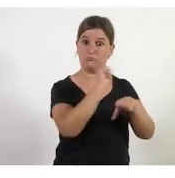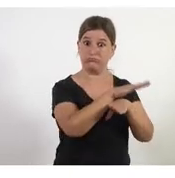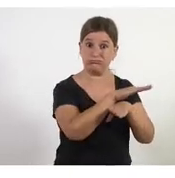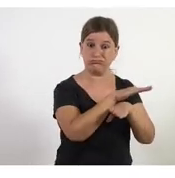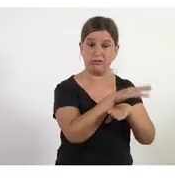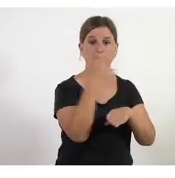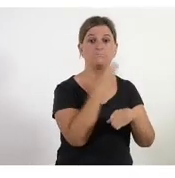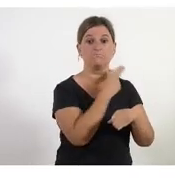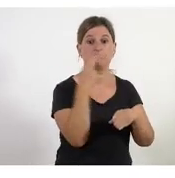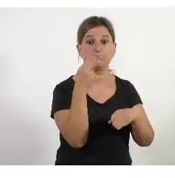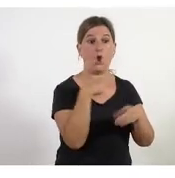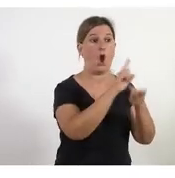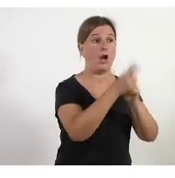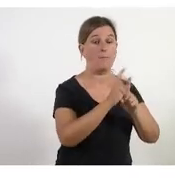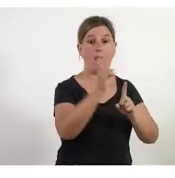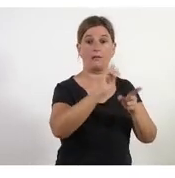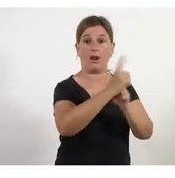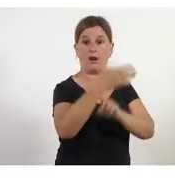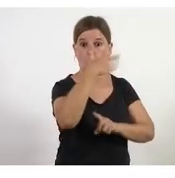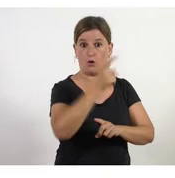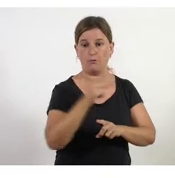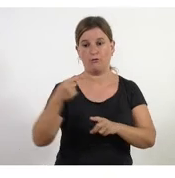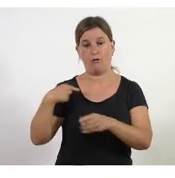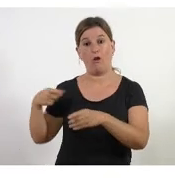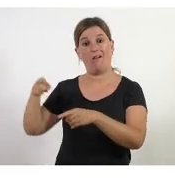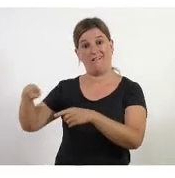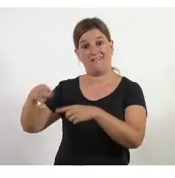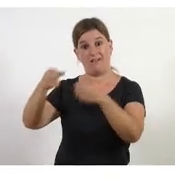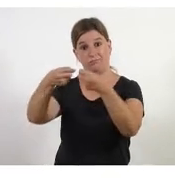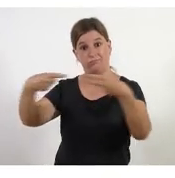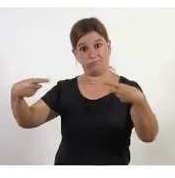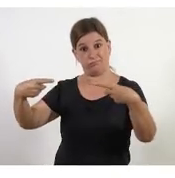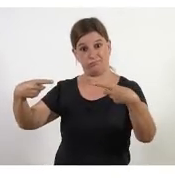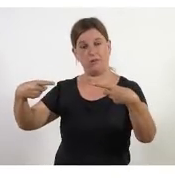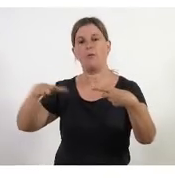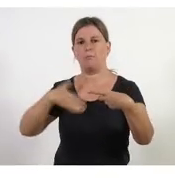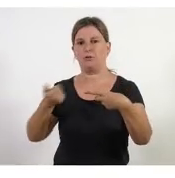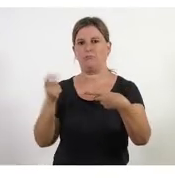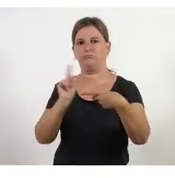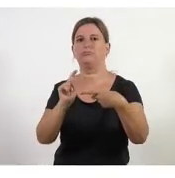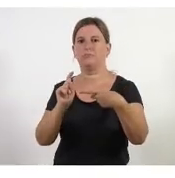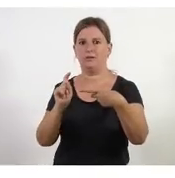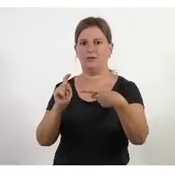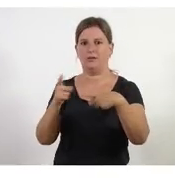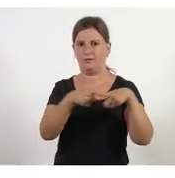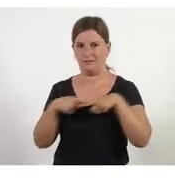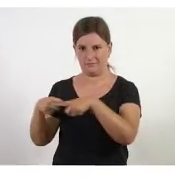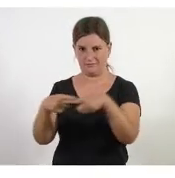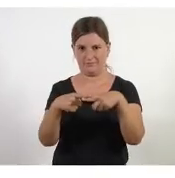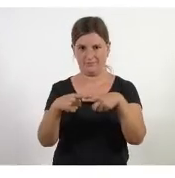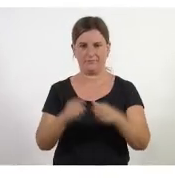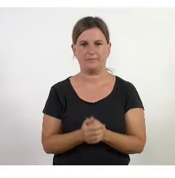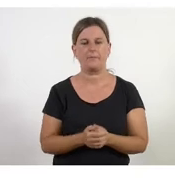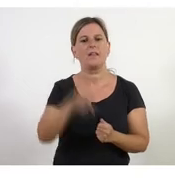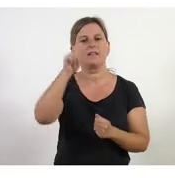molt interessant el valorar la integració amb les aplicacions de comunicació. perquè aquesta comunicació interna